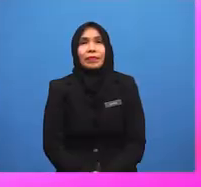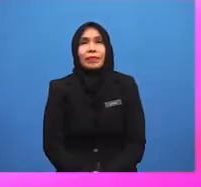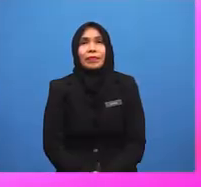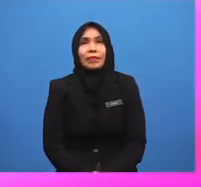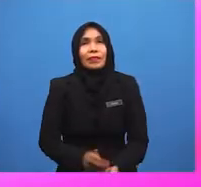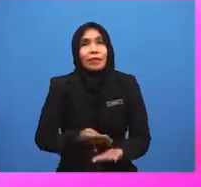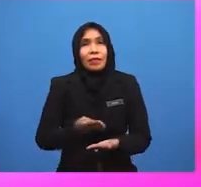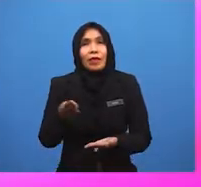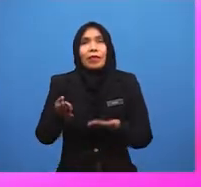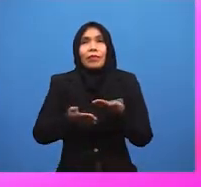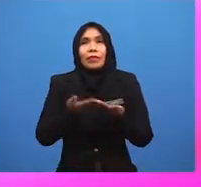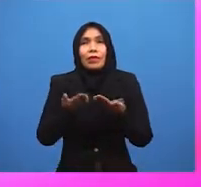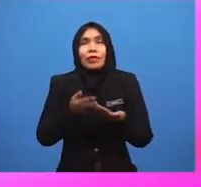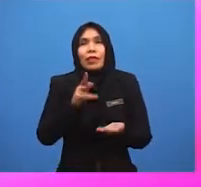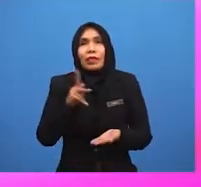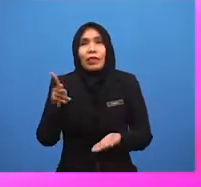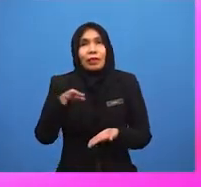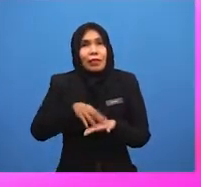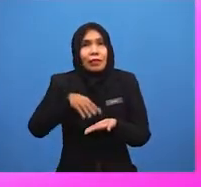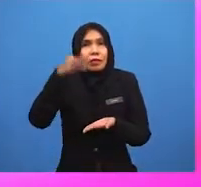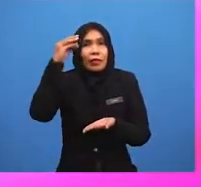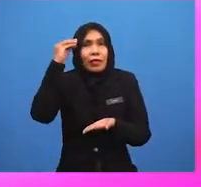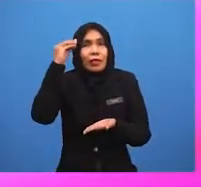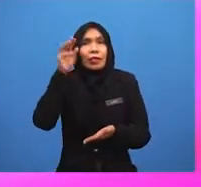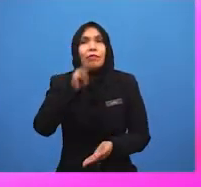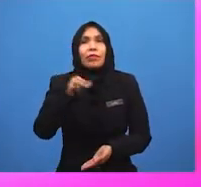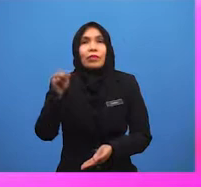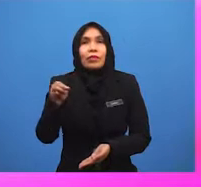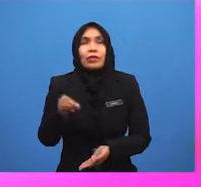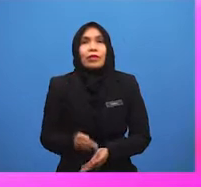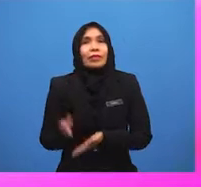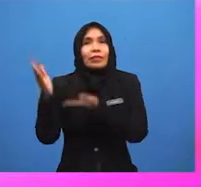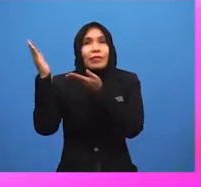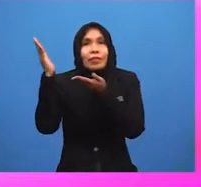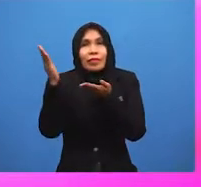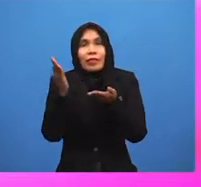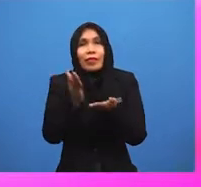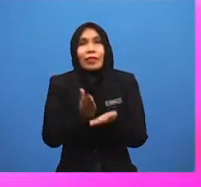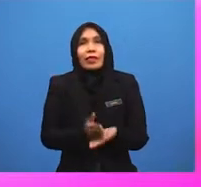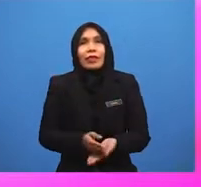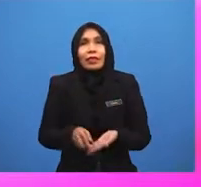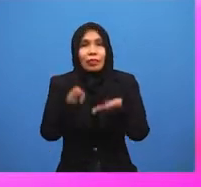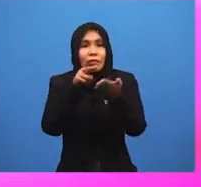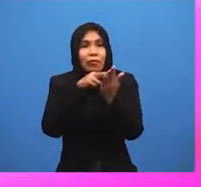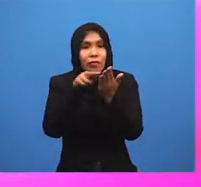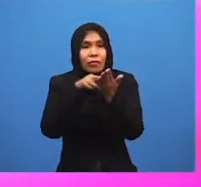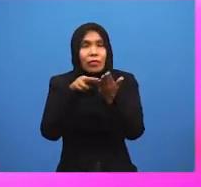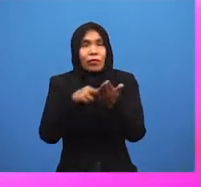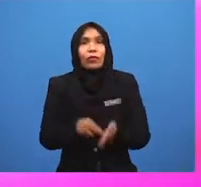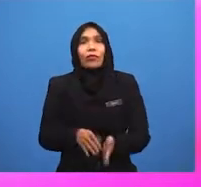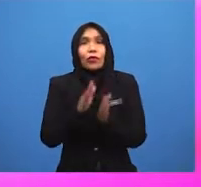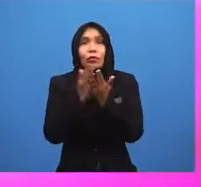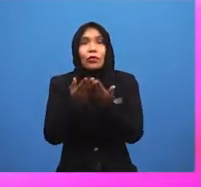Bagi memudahkan lagi pembelajaran, murid-murid sila rujuk buku teks Pendidikan